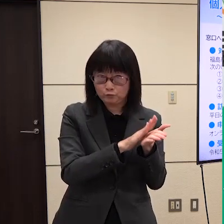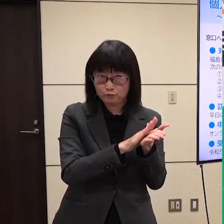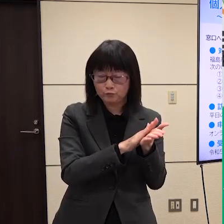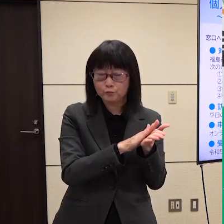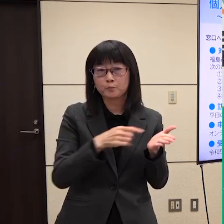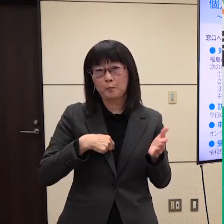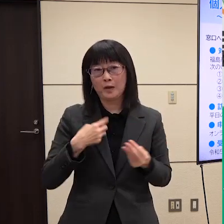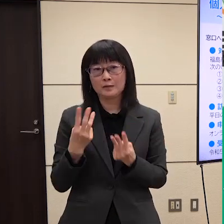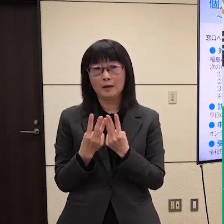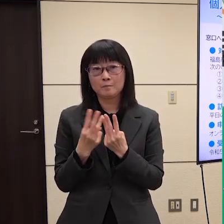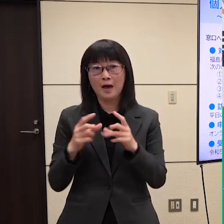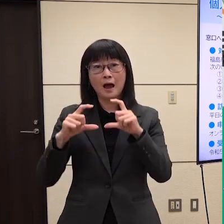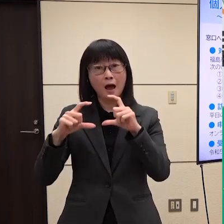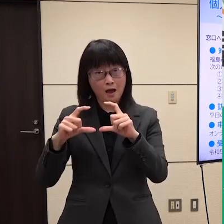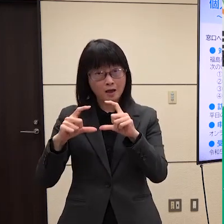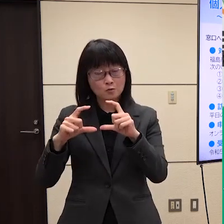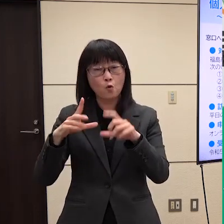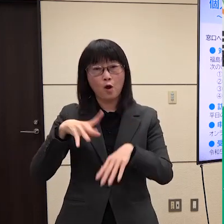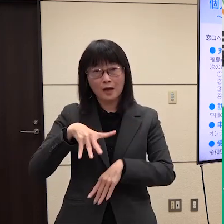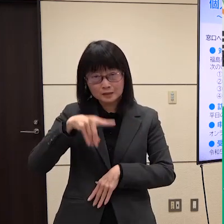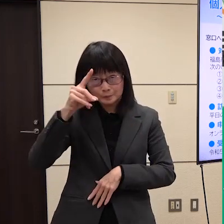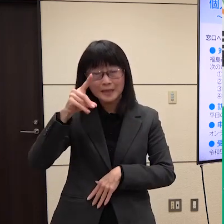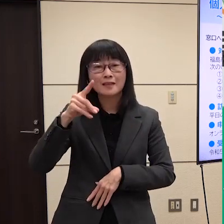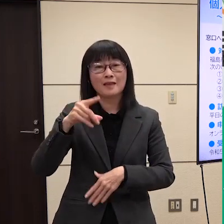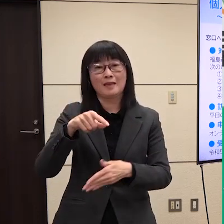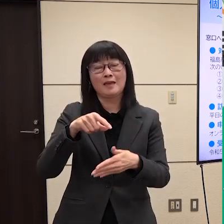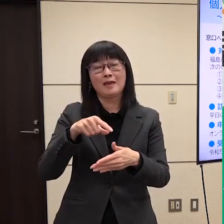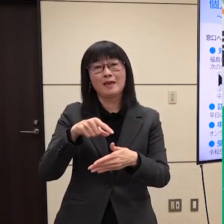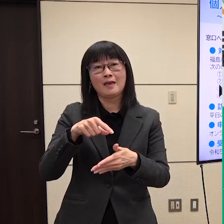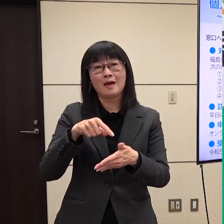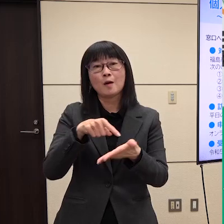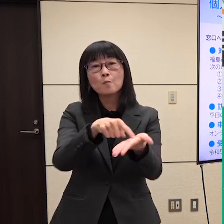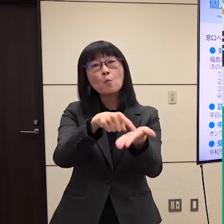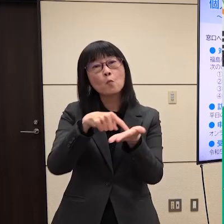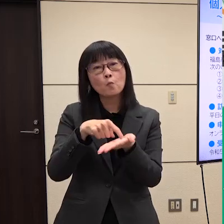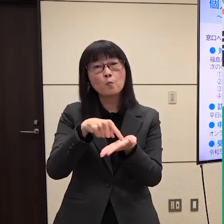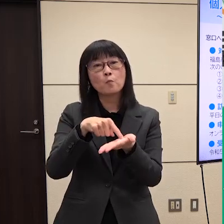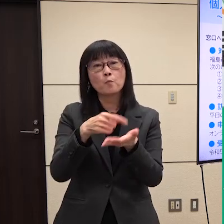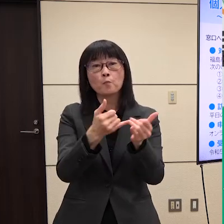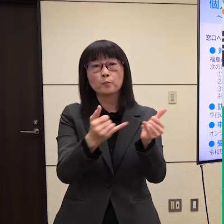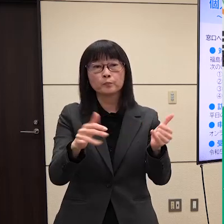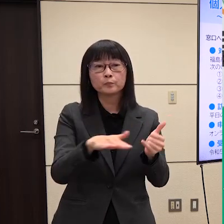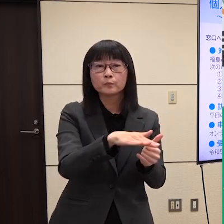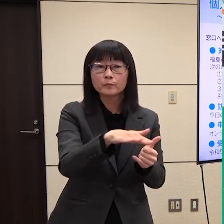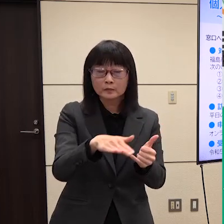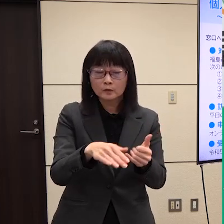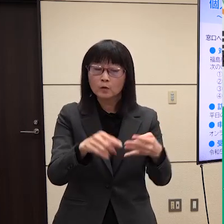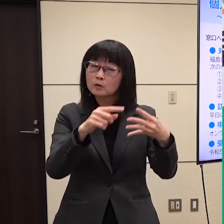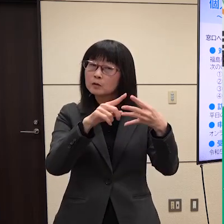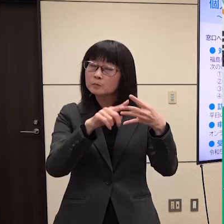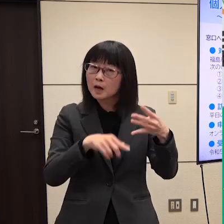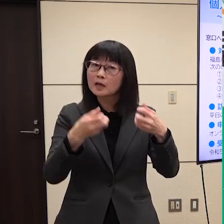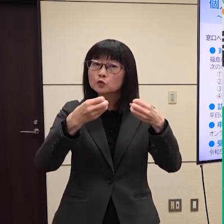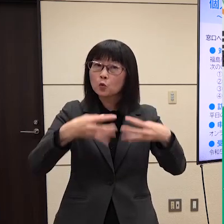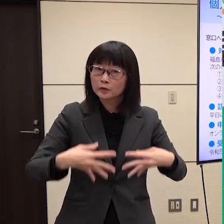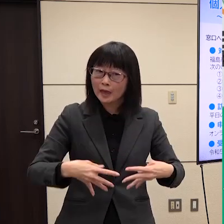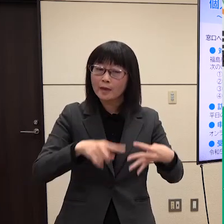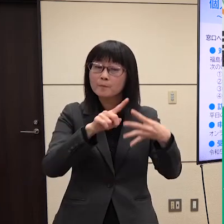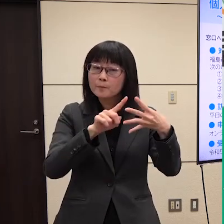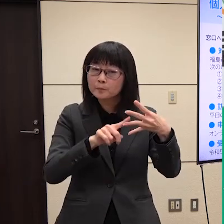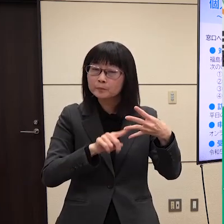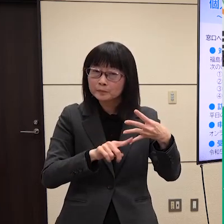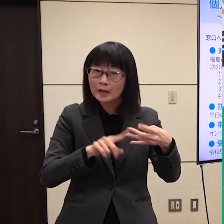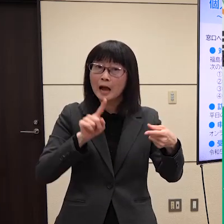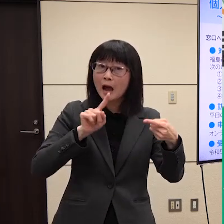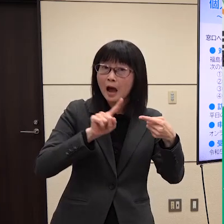マイナンバーカードをですね、初めて申請される方のうち、いずれかに該当し、外出が困難な方